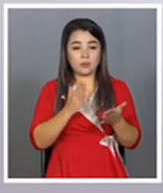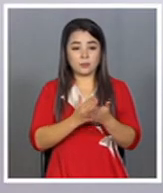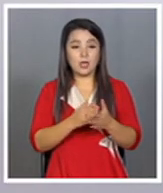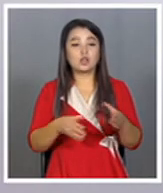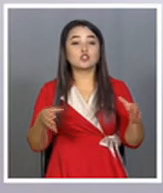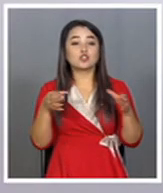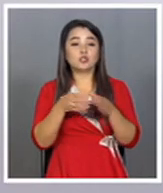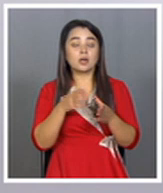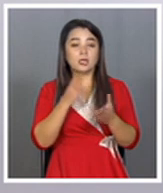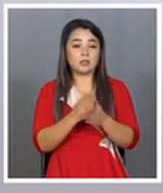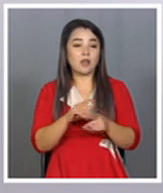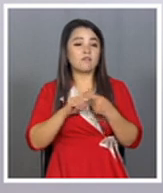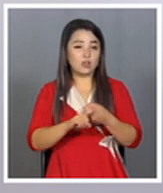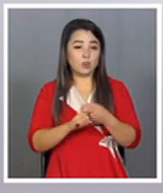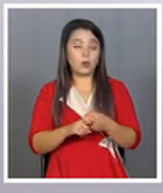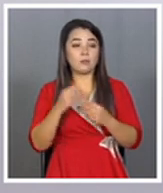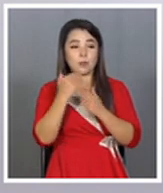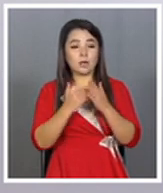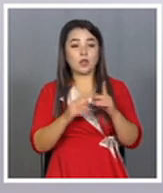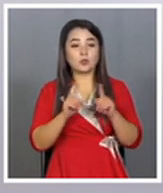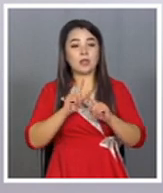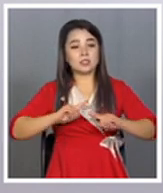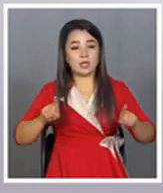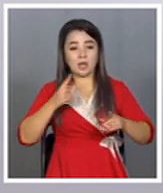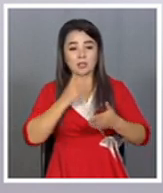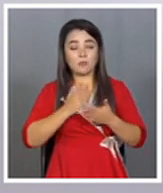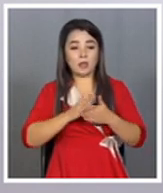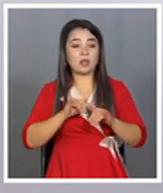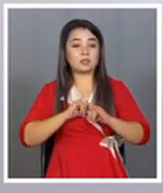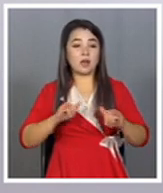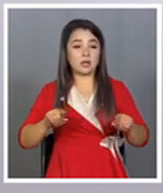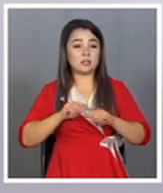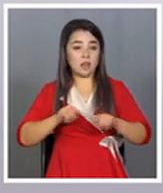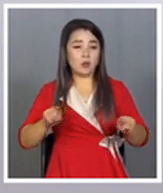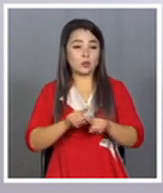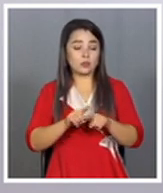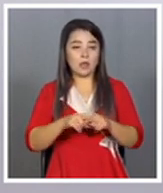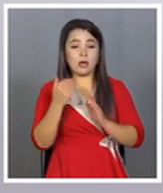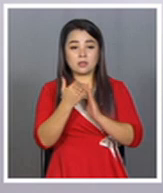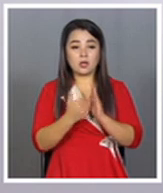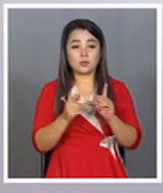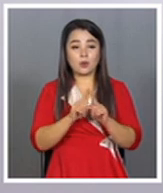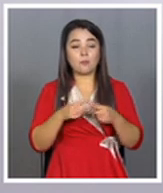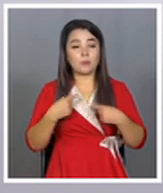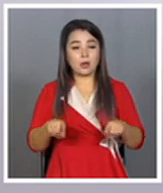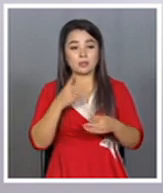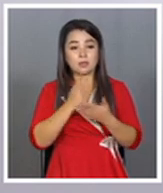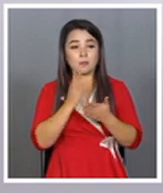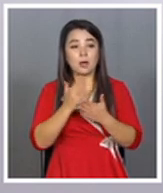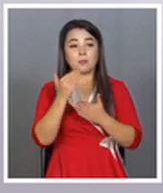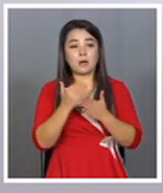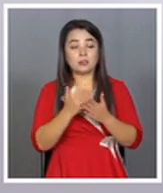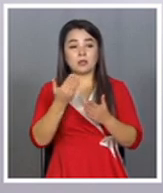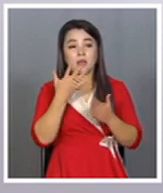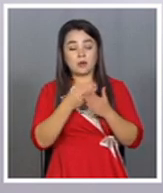Жүктелетін вирустардың бағдарламалық вирустардан ерекшелігі тарату әдістерінің басқаша болуы. Олар